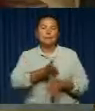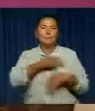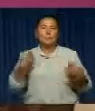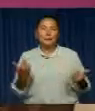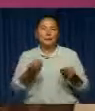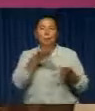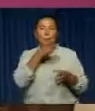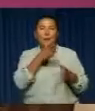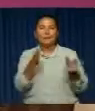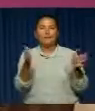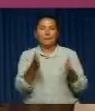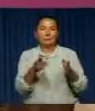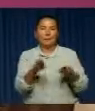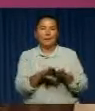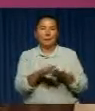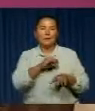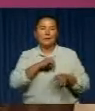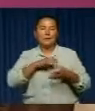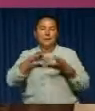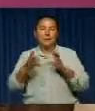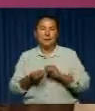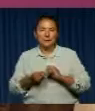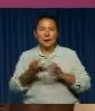берілген уақытта осымен өз мәресіне жетті.